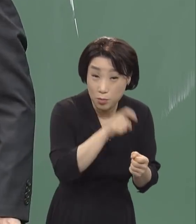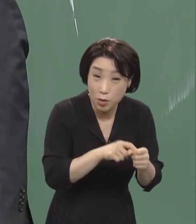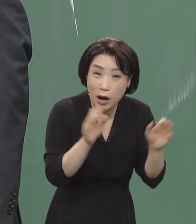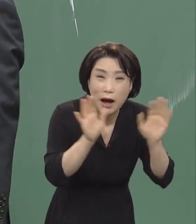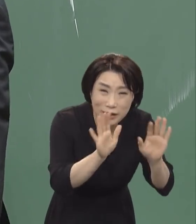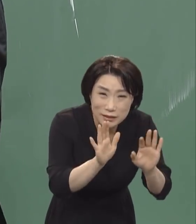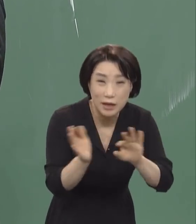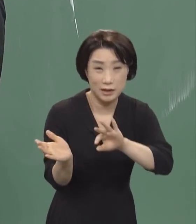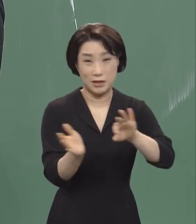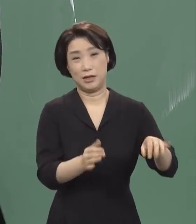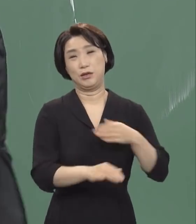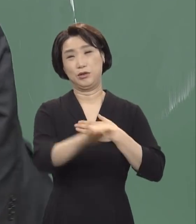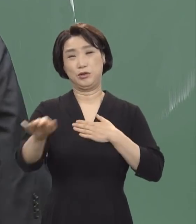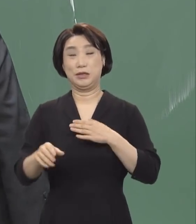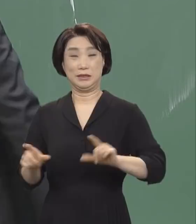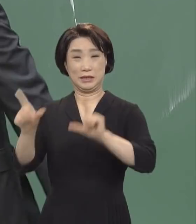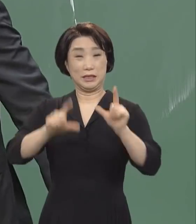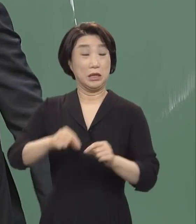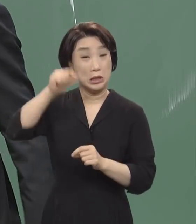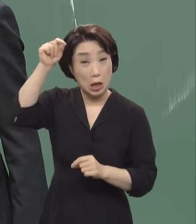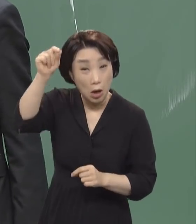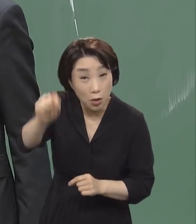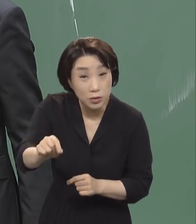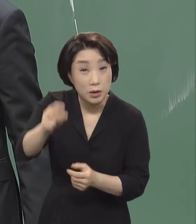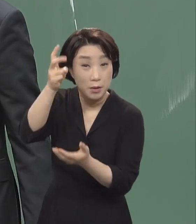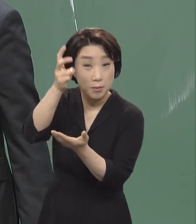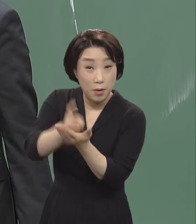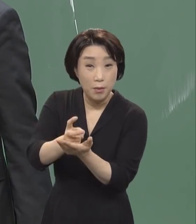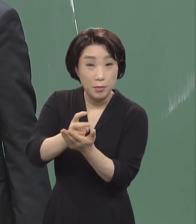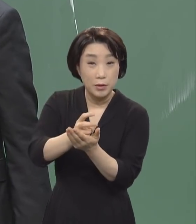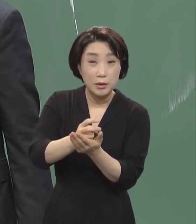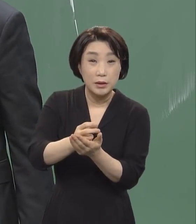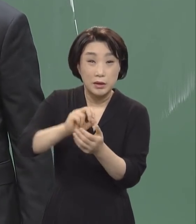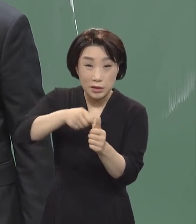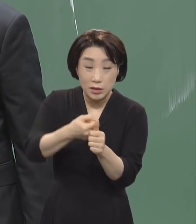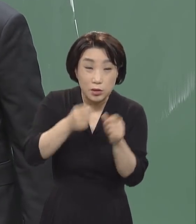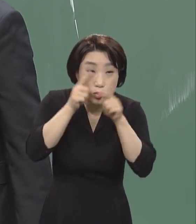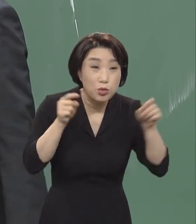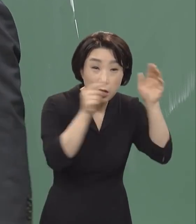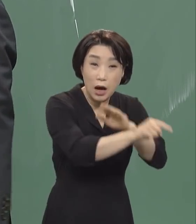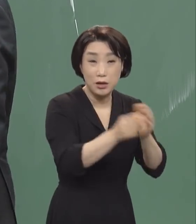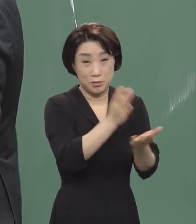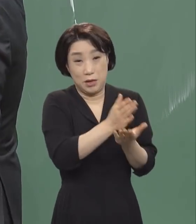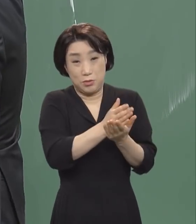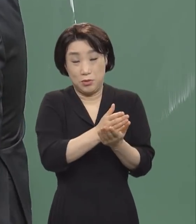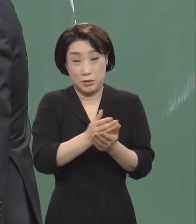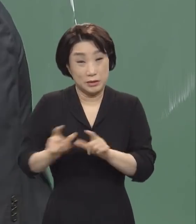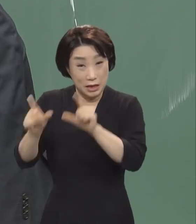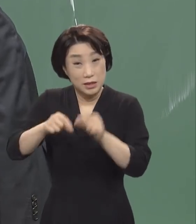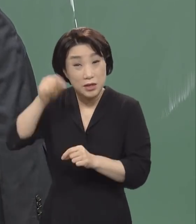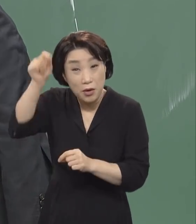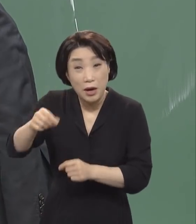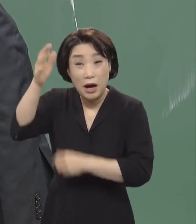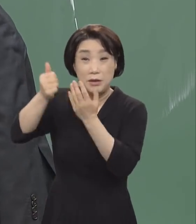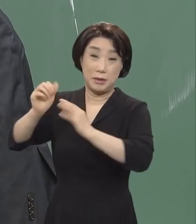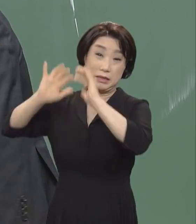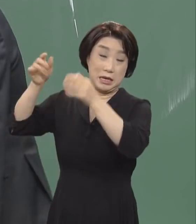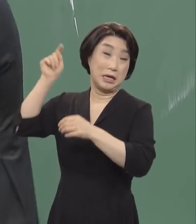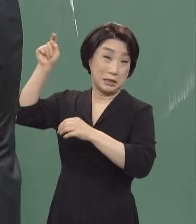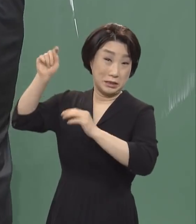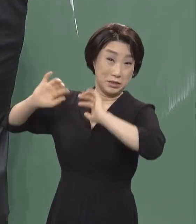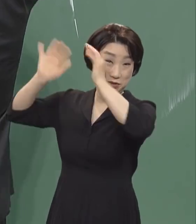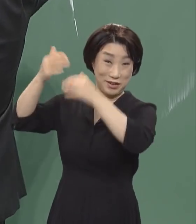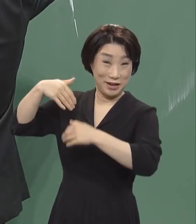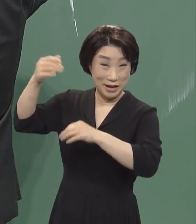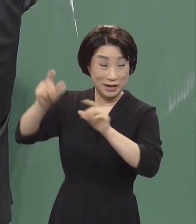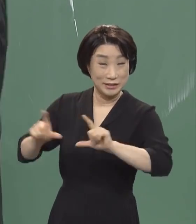우리는 자꾼이 법적인 처벌을 받고 지옥 가지 않고 영혼이 하나님 나라 추는 게 아니라